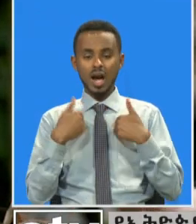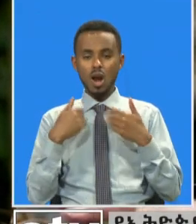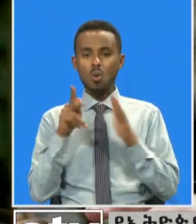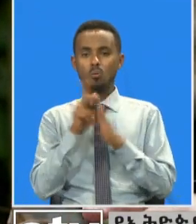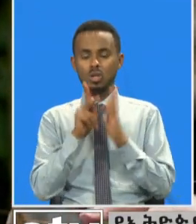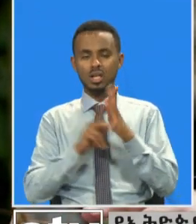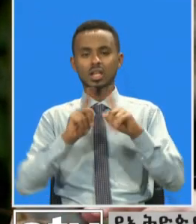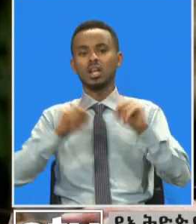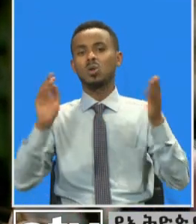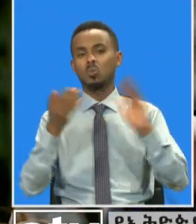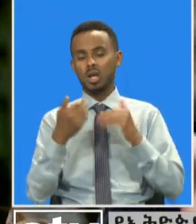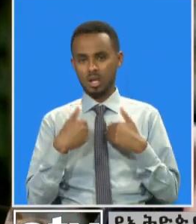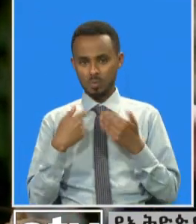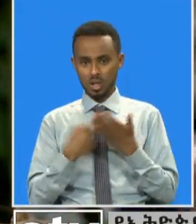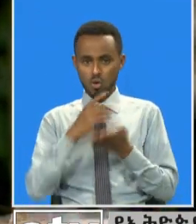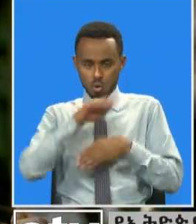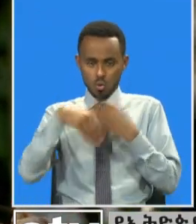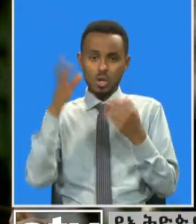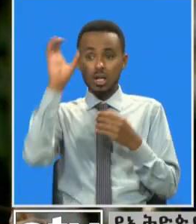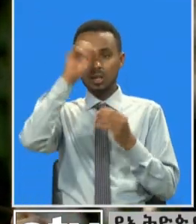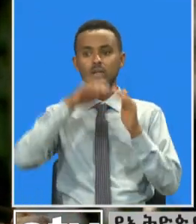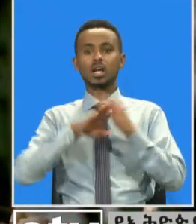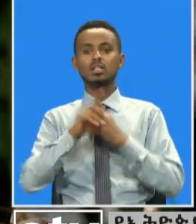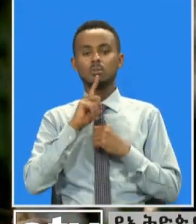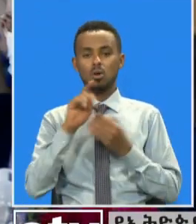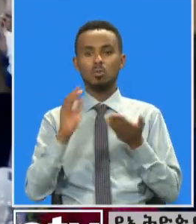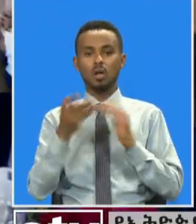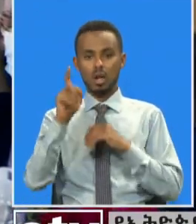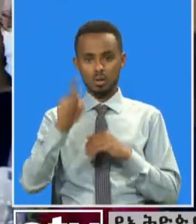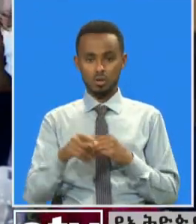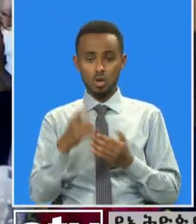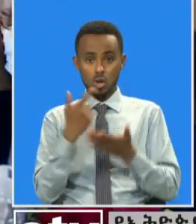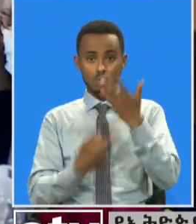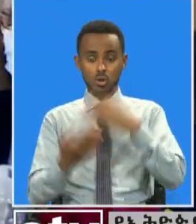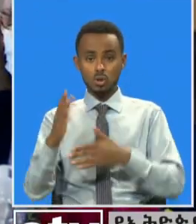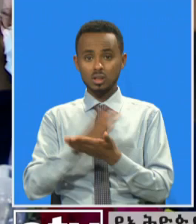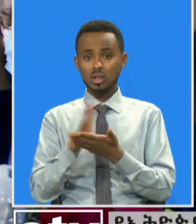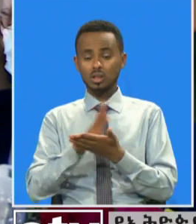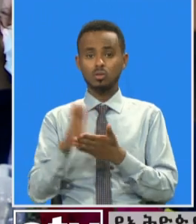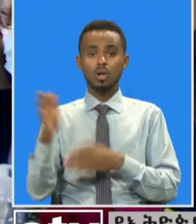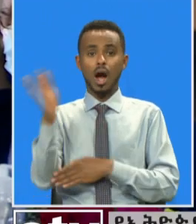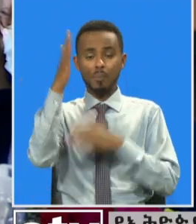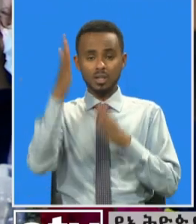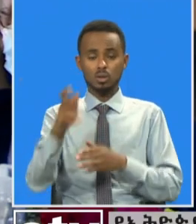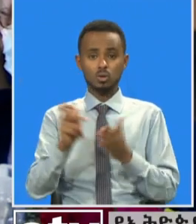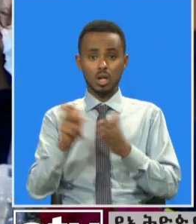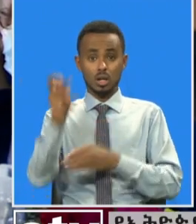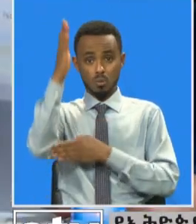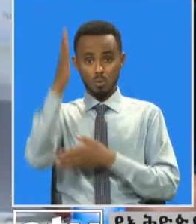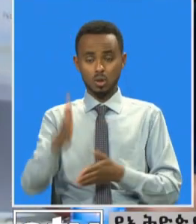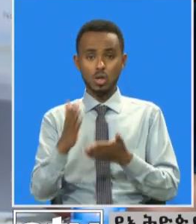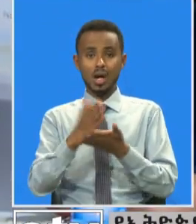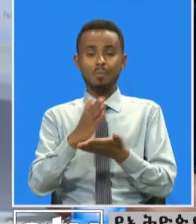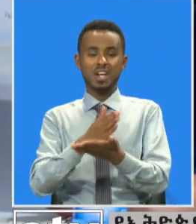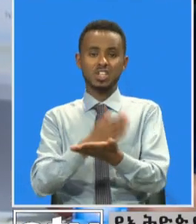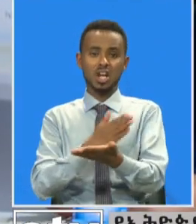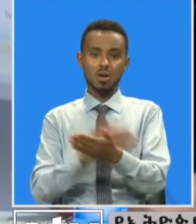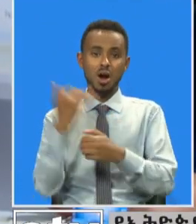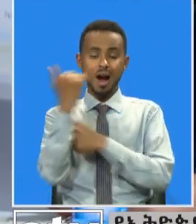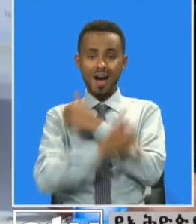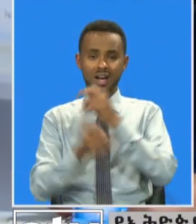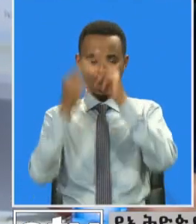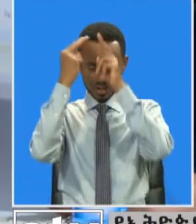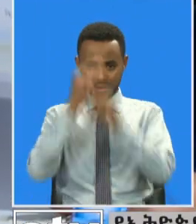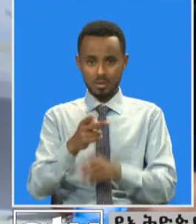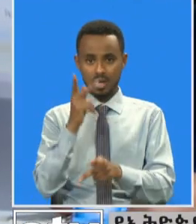ጋር የተለየ ነው መሆን ያለበት እና ይህን ሁሉ ከግምት ያስገባ ነው የሚሆነው። በውይይቱ የተሳተፉ አምባሳደሮችና ዲፕሎማቶች ማሻሻያው ሀገራዊ